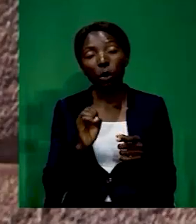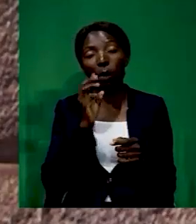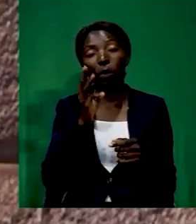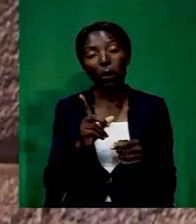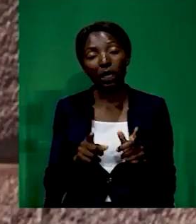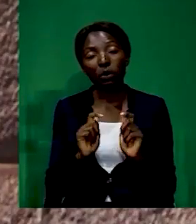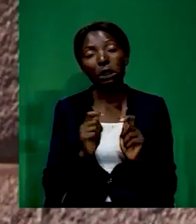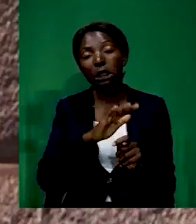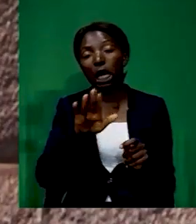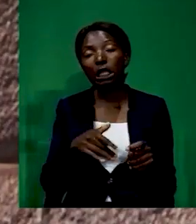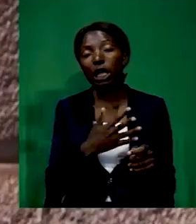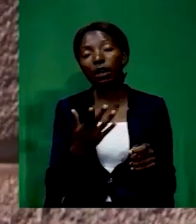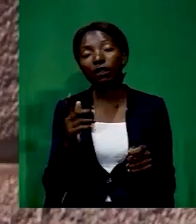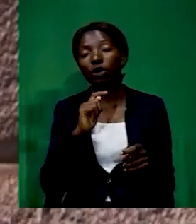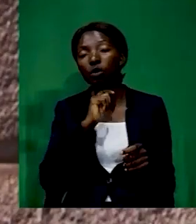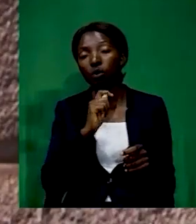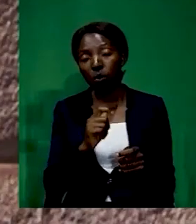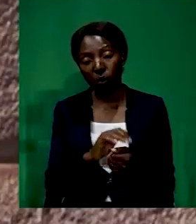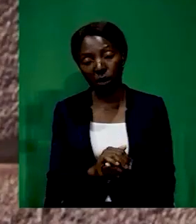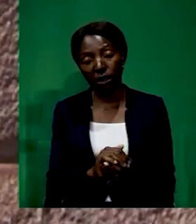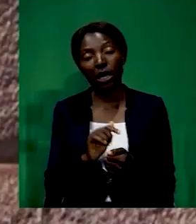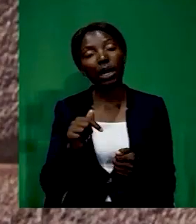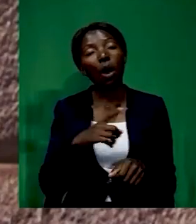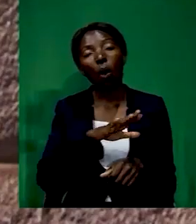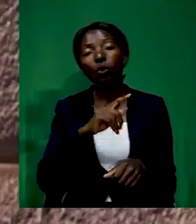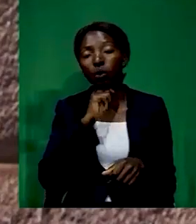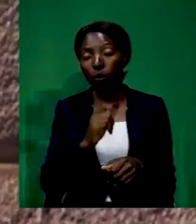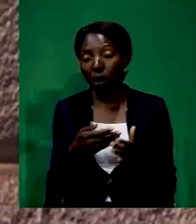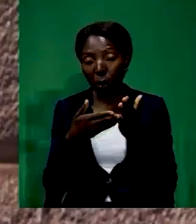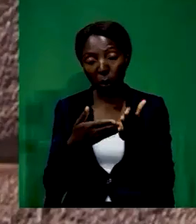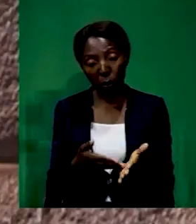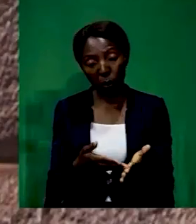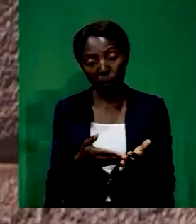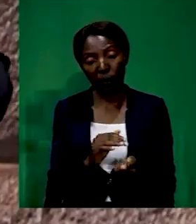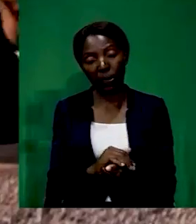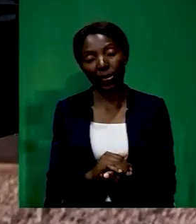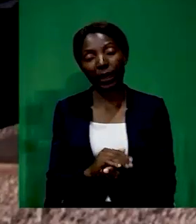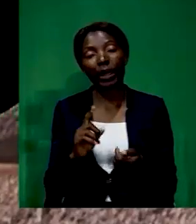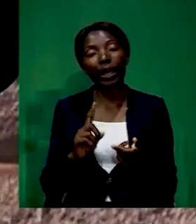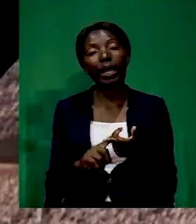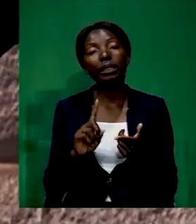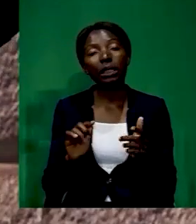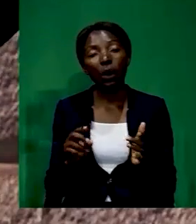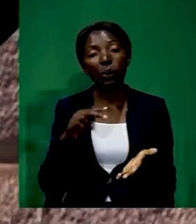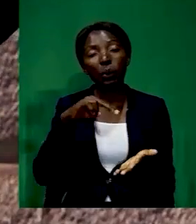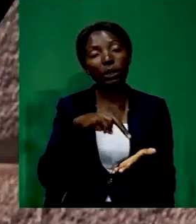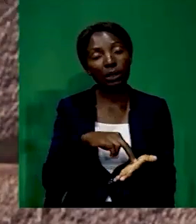kuti uchatidzidzisa zvokwadi yose. Heino zvokwadi yaiswa pachena Mwari. Nhasi